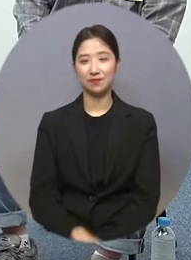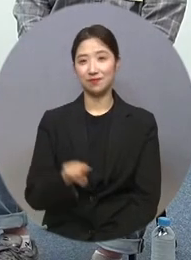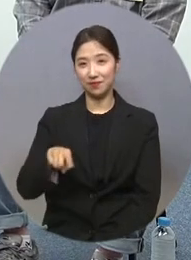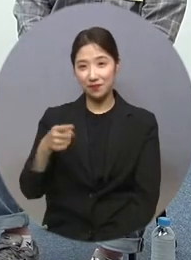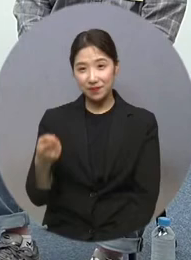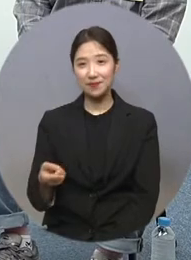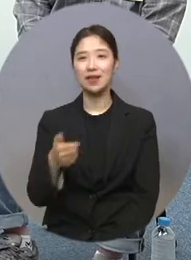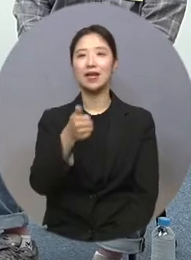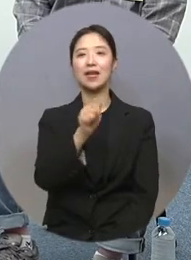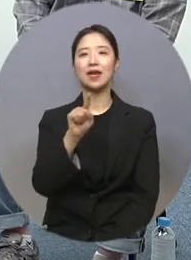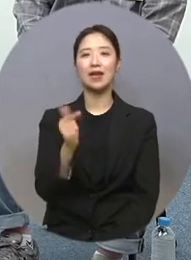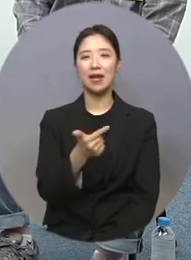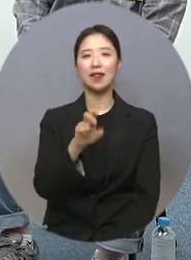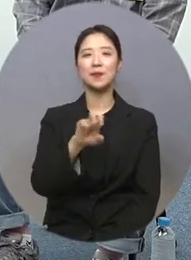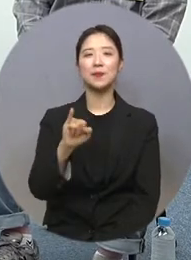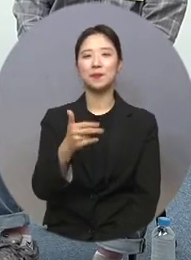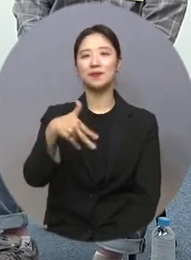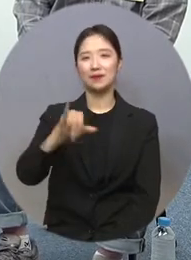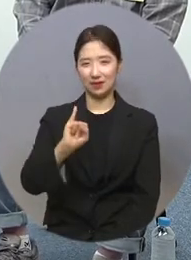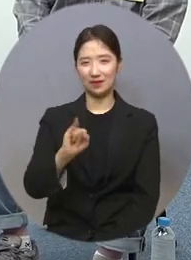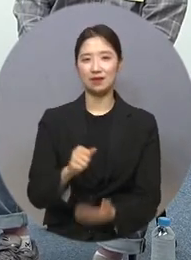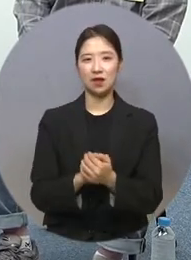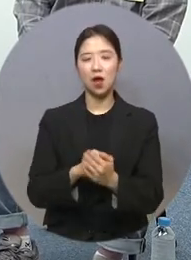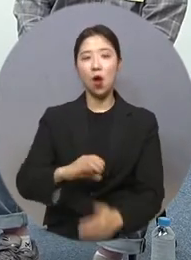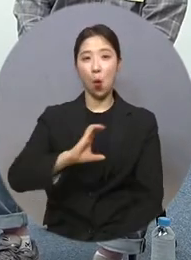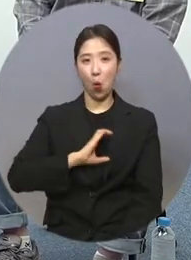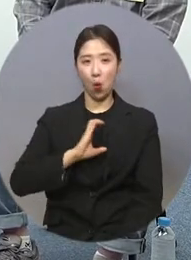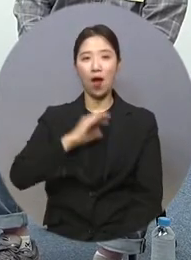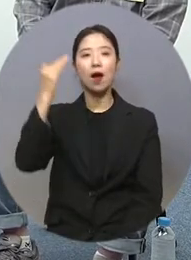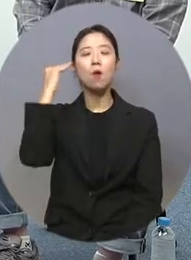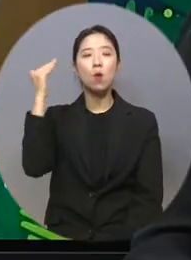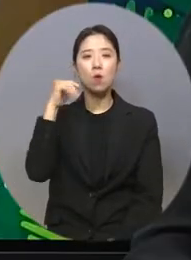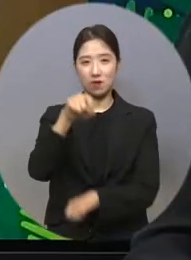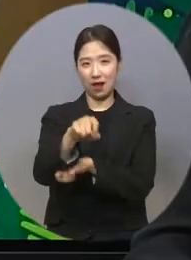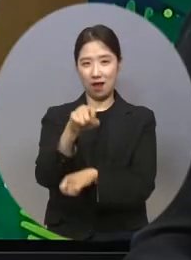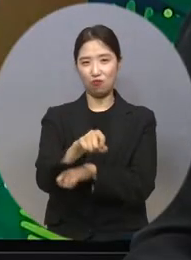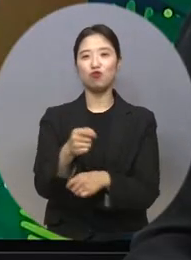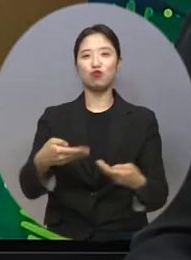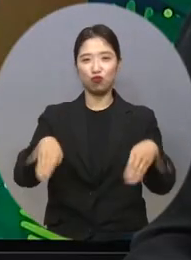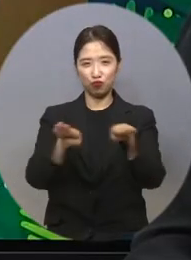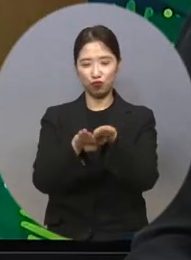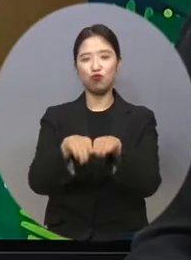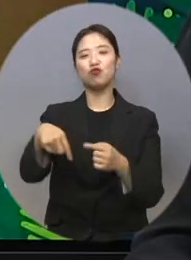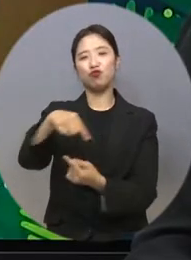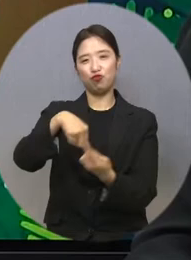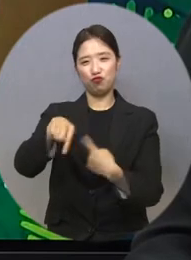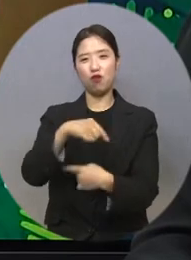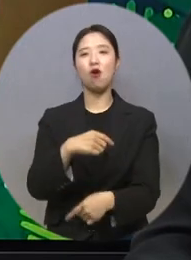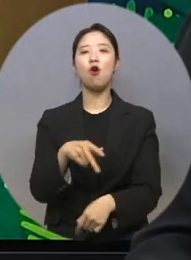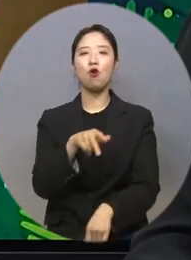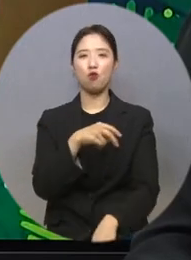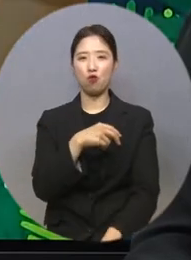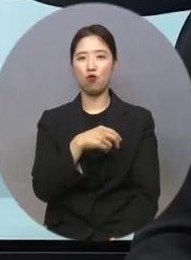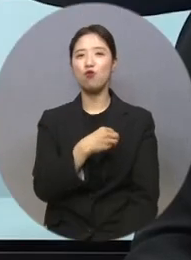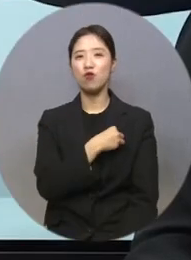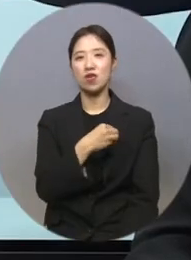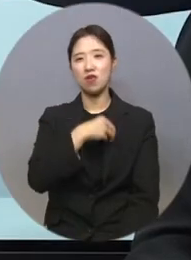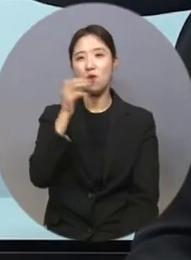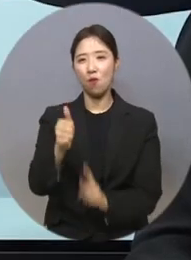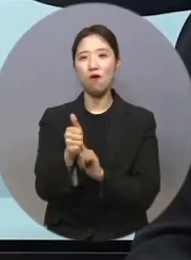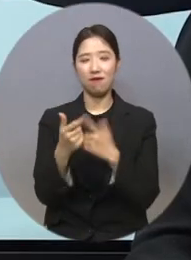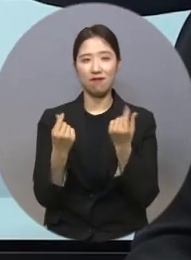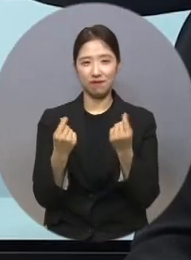옆으로 한민지님이세요. 코다코리아 사무국의 운영위원이시기도 합니다. 그래서 코다코리아라는